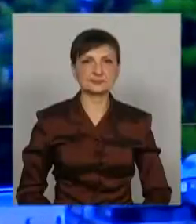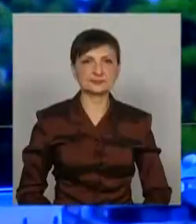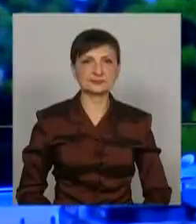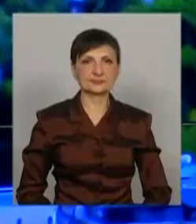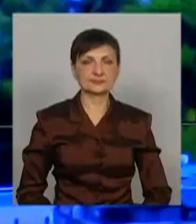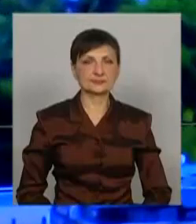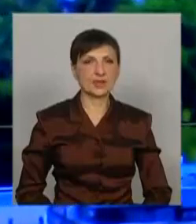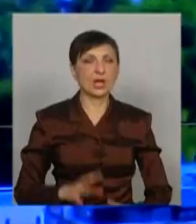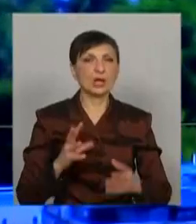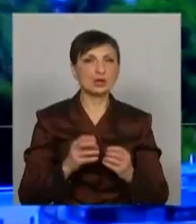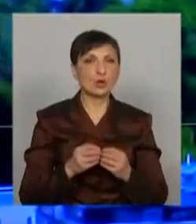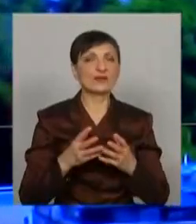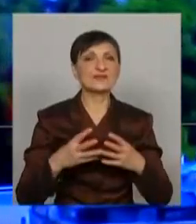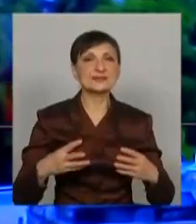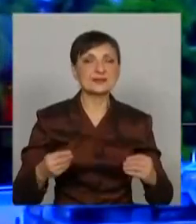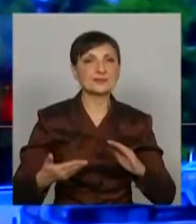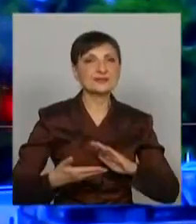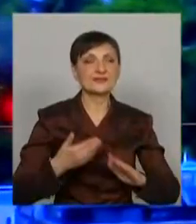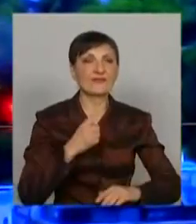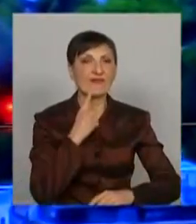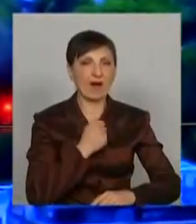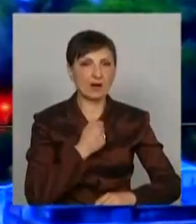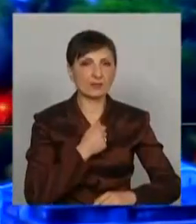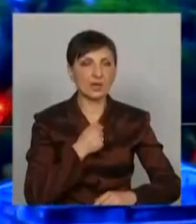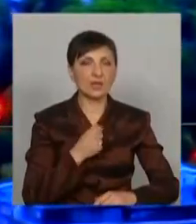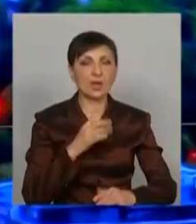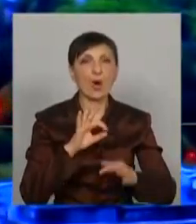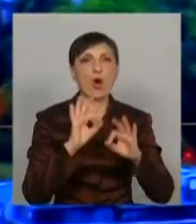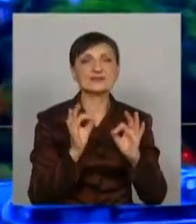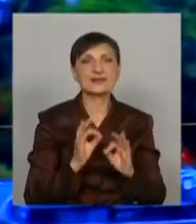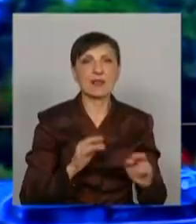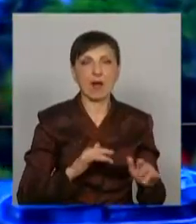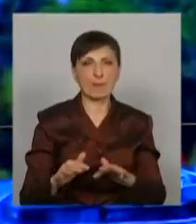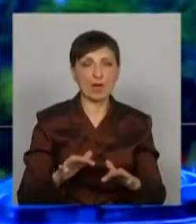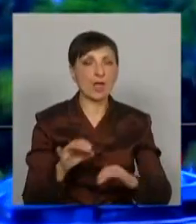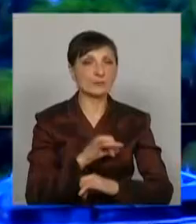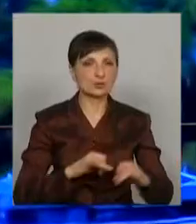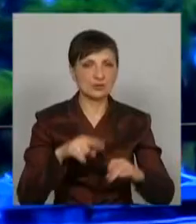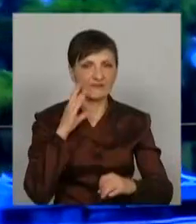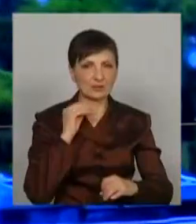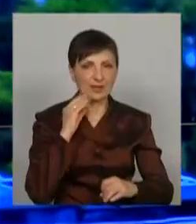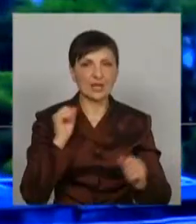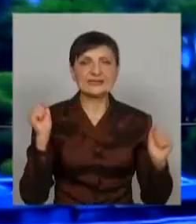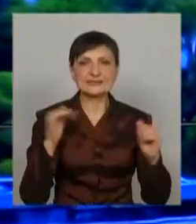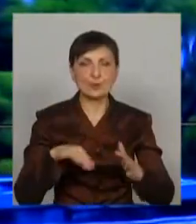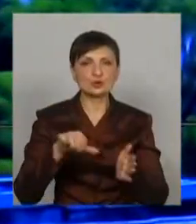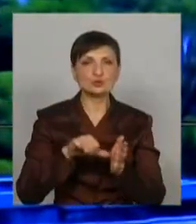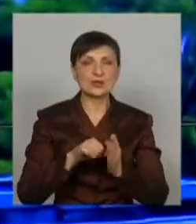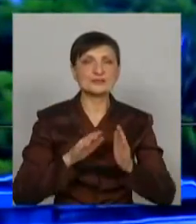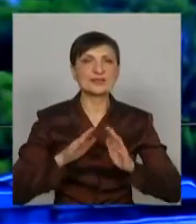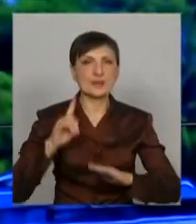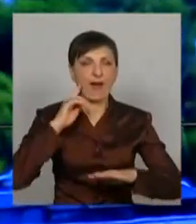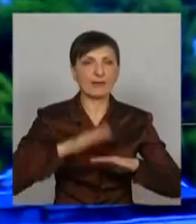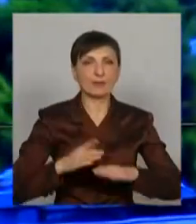итоги и весеннего призыва и вопросы организации осенней призывной кампании обсудили в алматы на сборах с участием заместителя акима